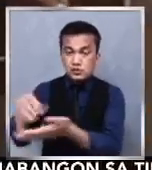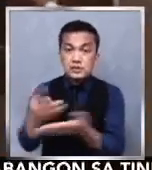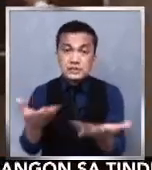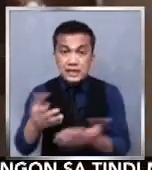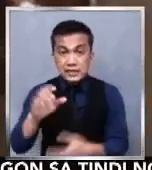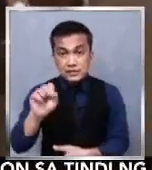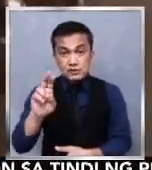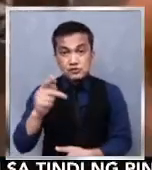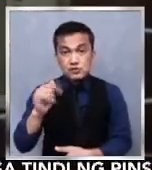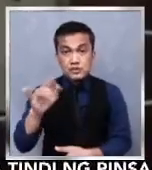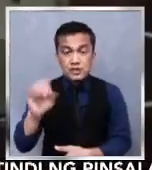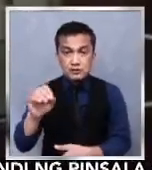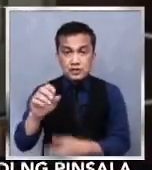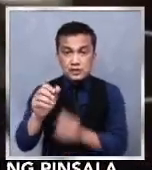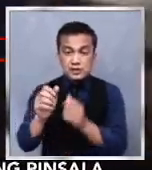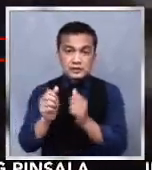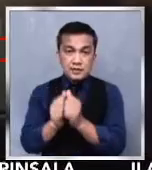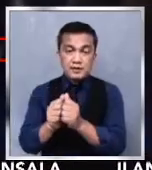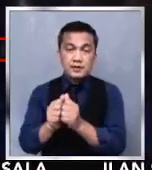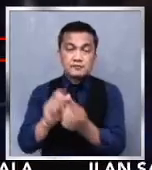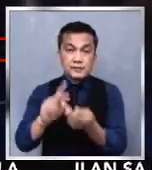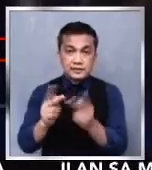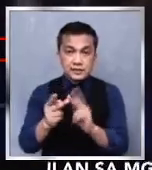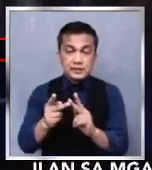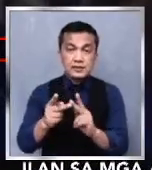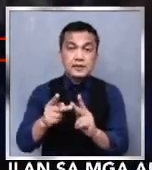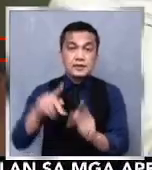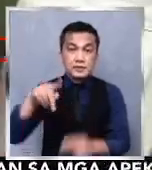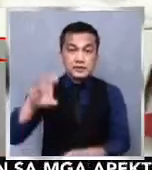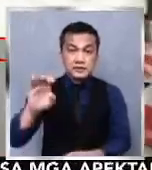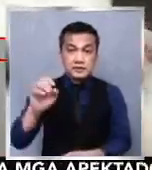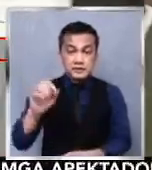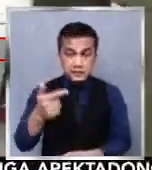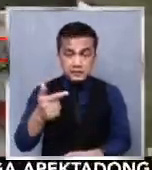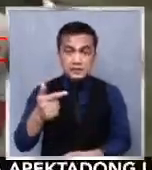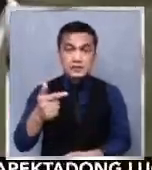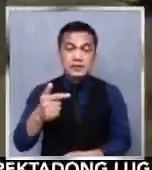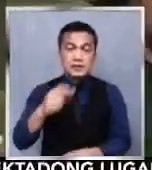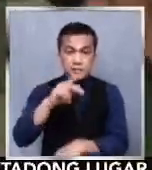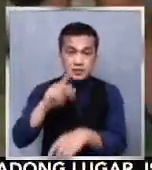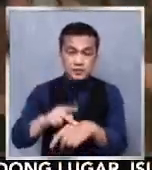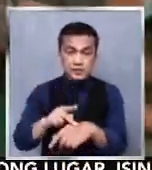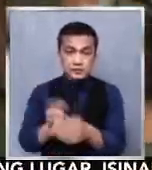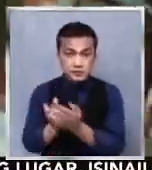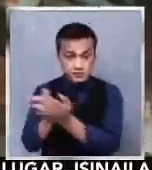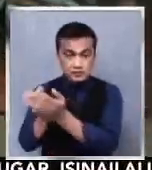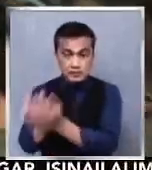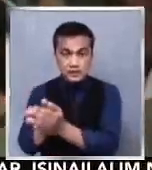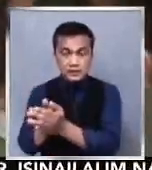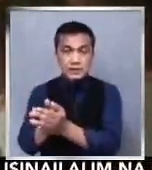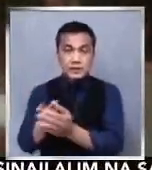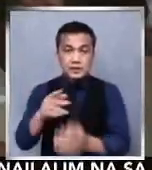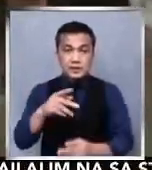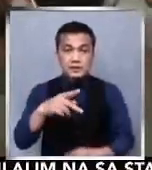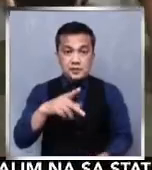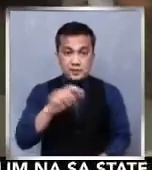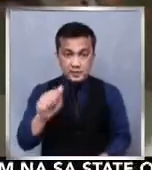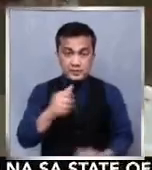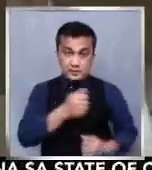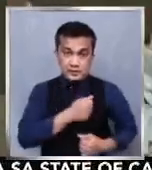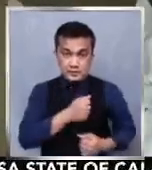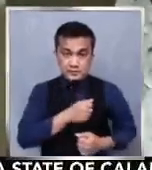Guard at Philippine Navy sa pag-transport ng relief goods at ang Philippine Army naman para sa repacking at